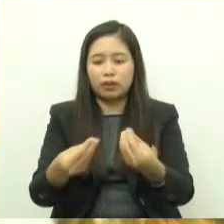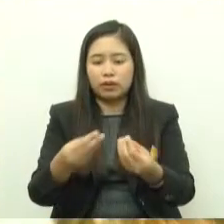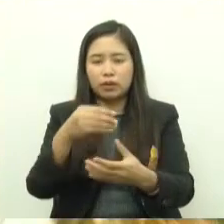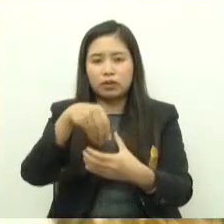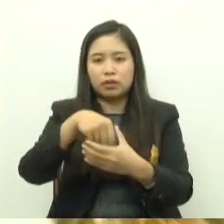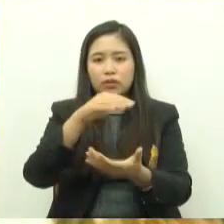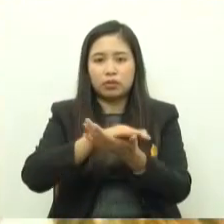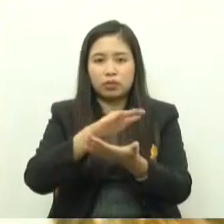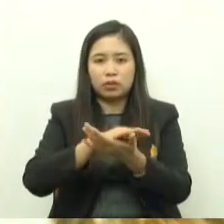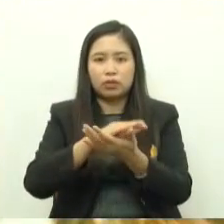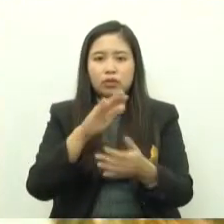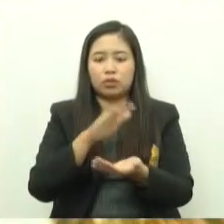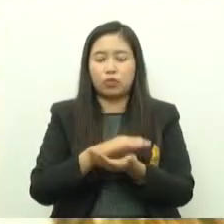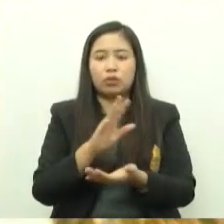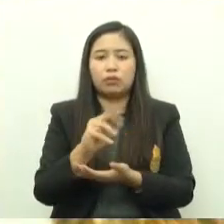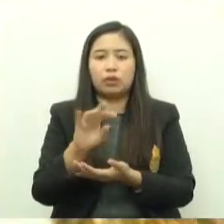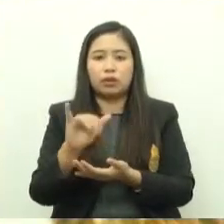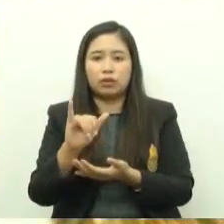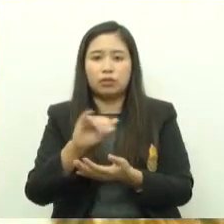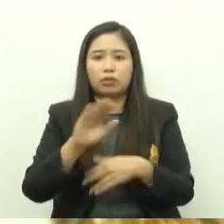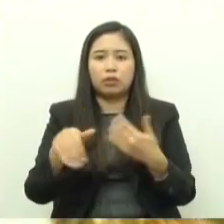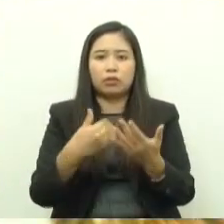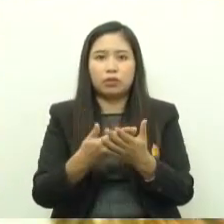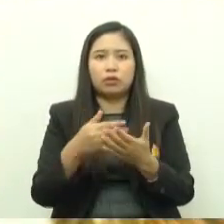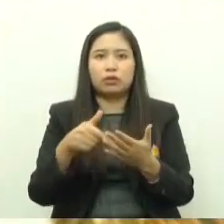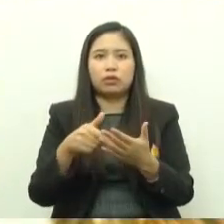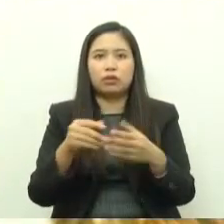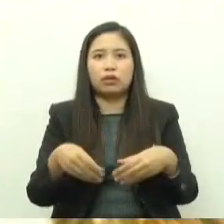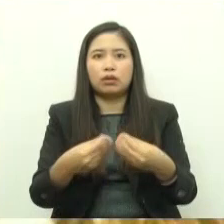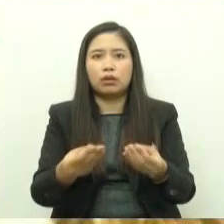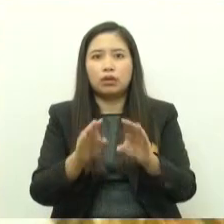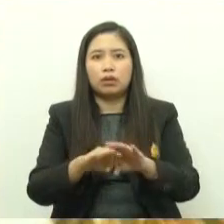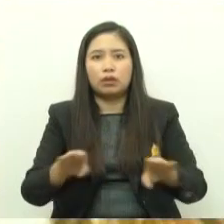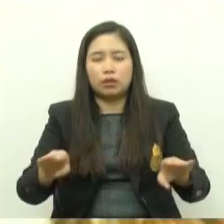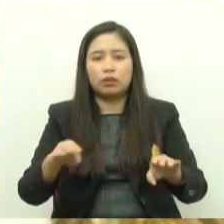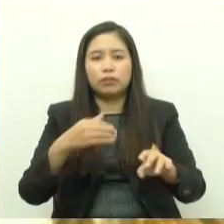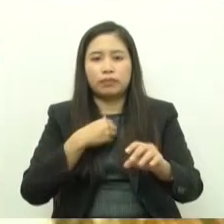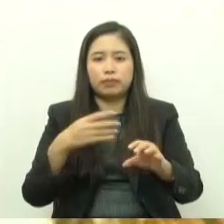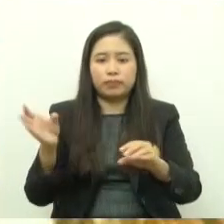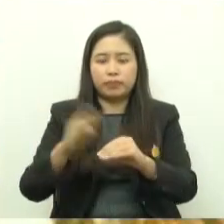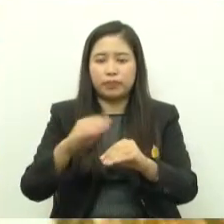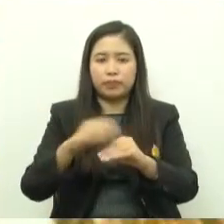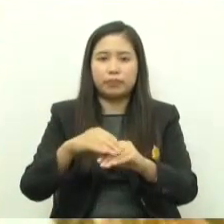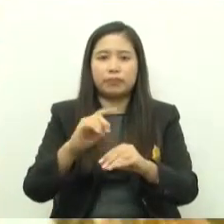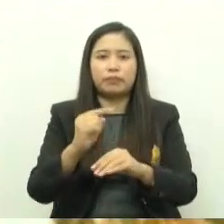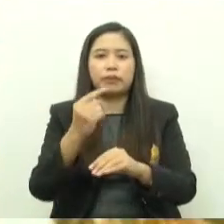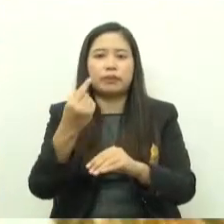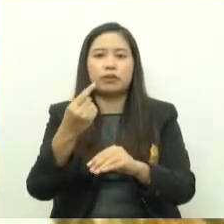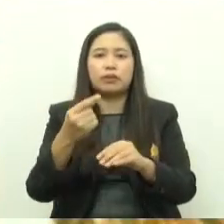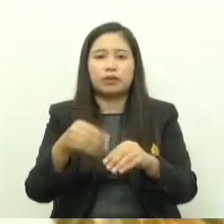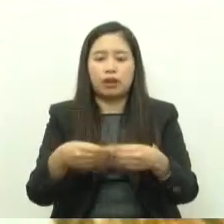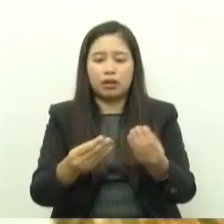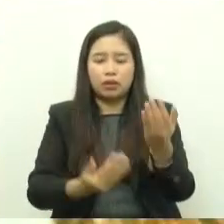เรียนมัธยมของเรา 30โรงแล้วก็จัดนักเรียนจัดให้มีที่พักนอนเี่ 23โรงเรียนนะคะก็ถือว่าเราให้